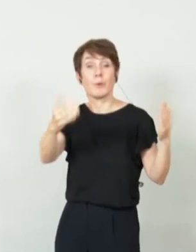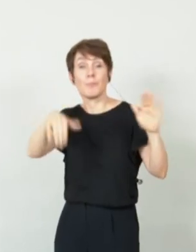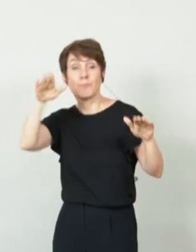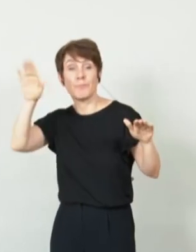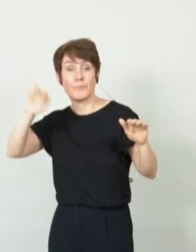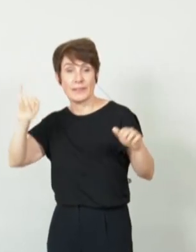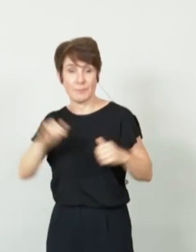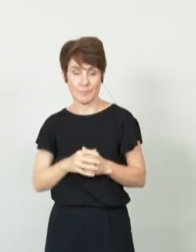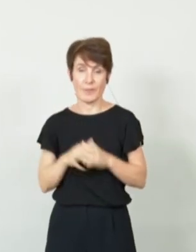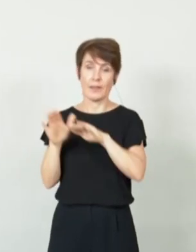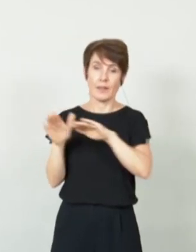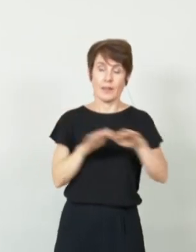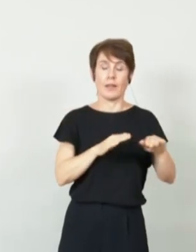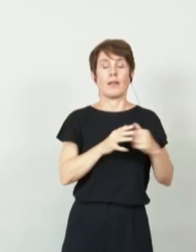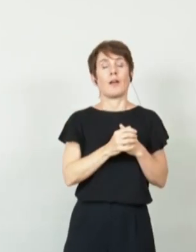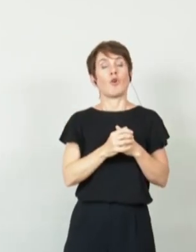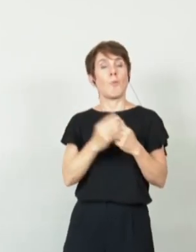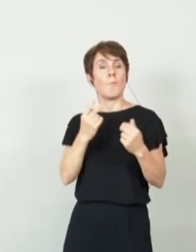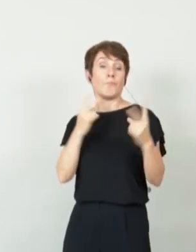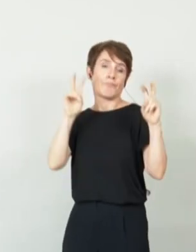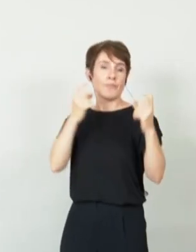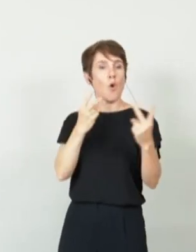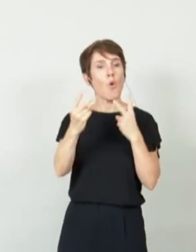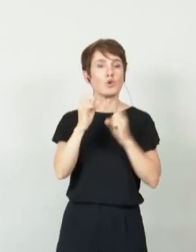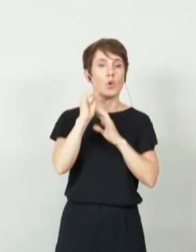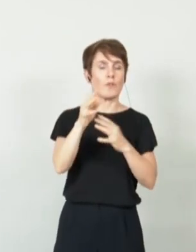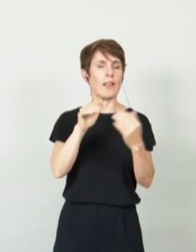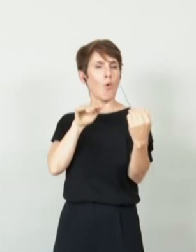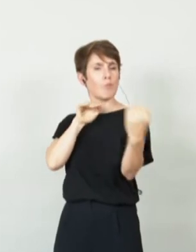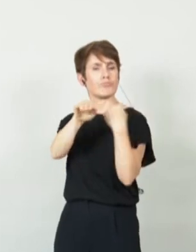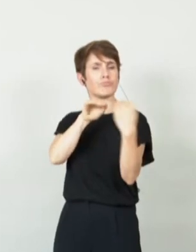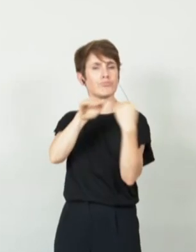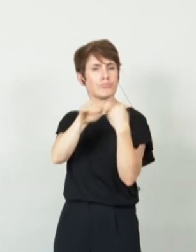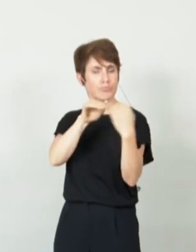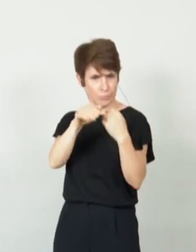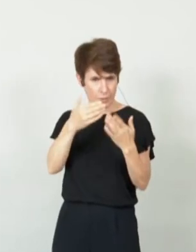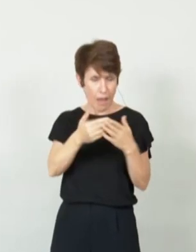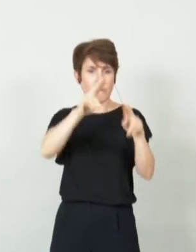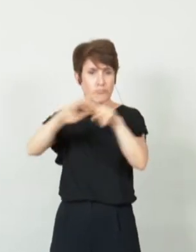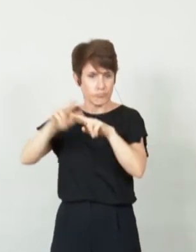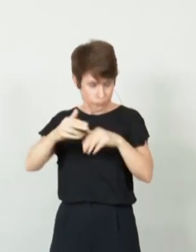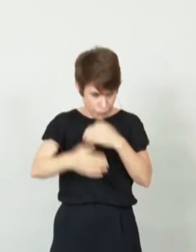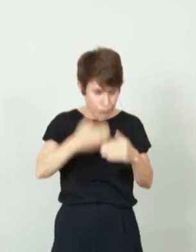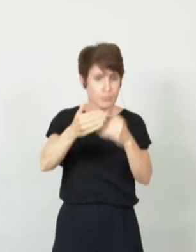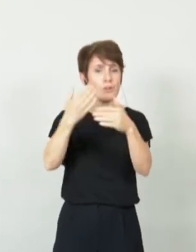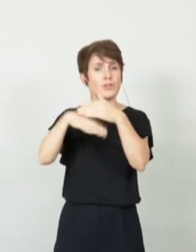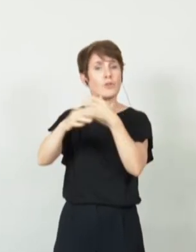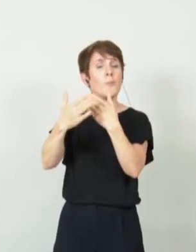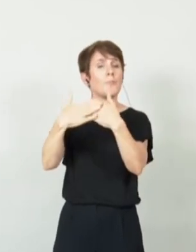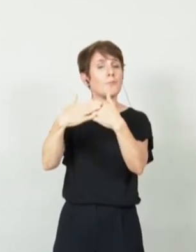chronos vélo donc là encore des désavancées autour du parc Paul Mistral et puis des études